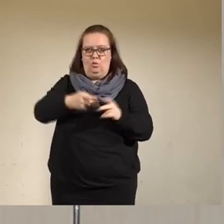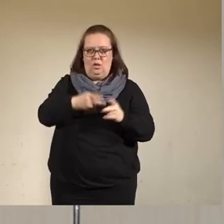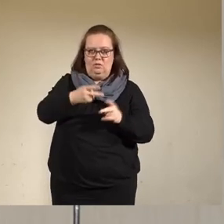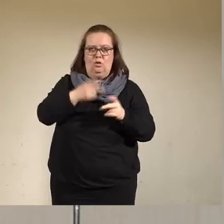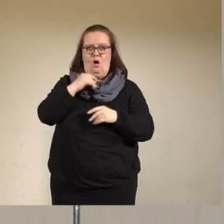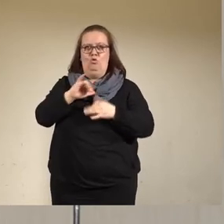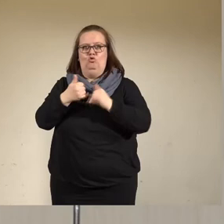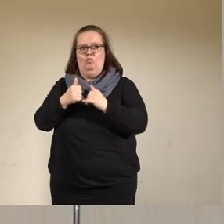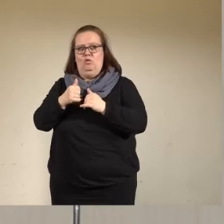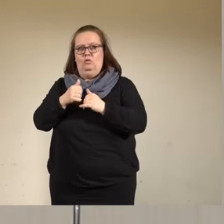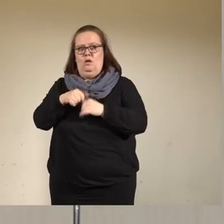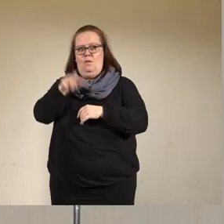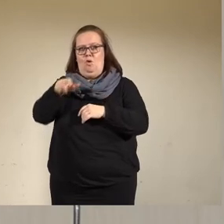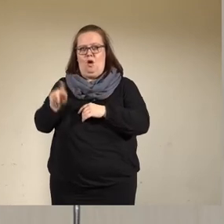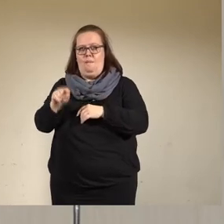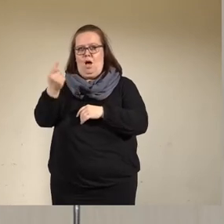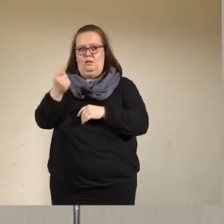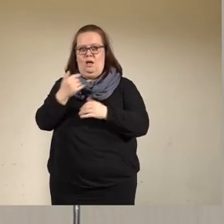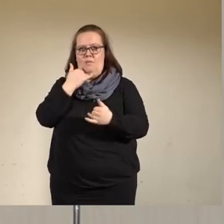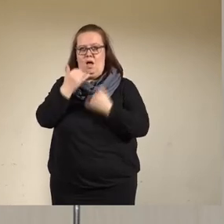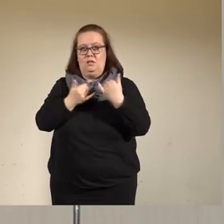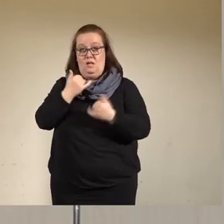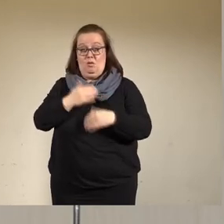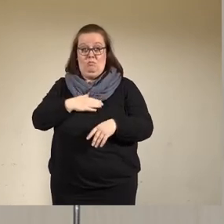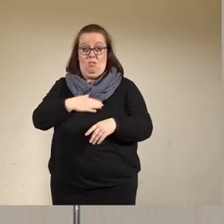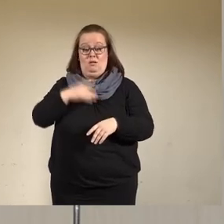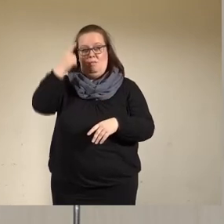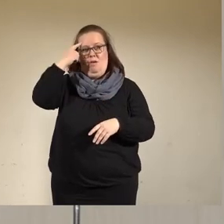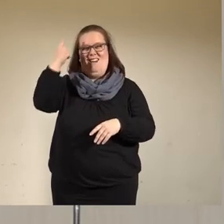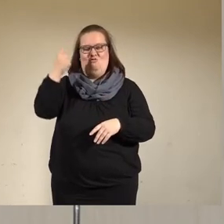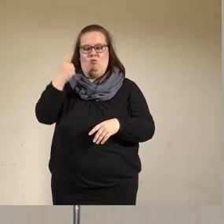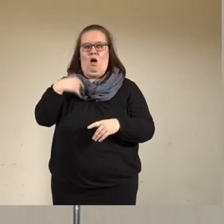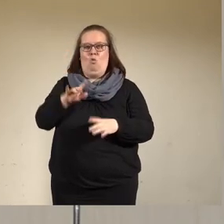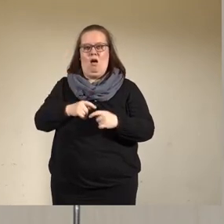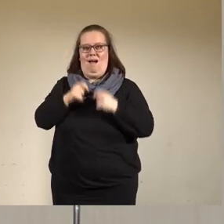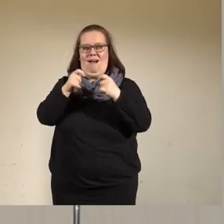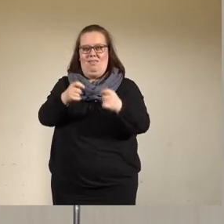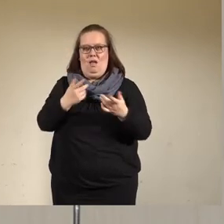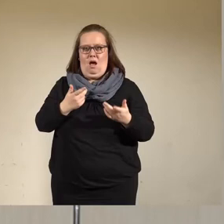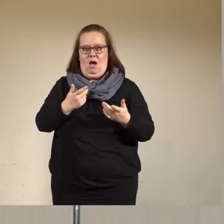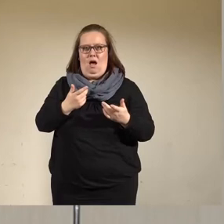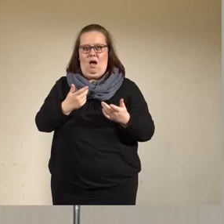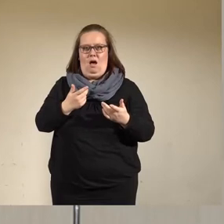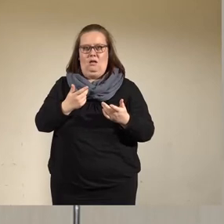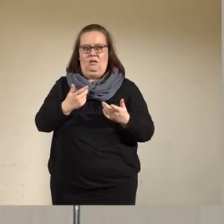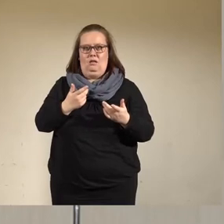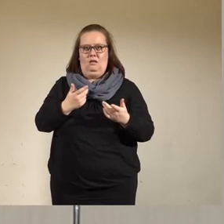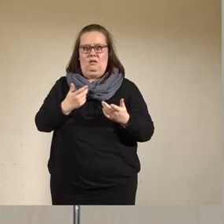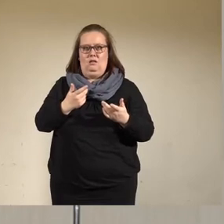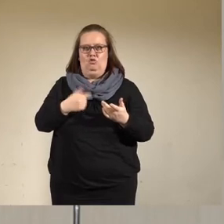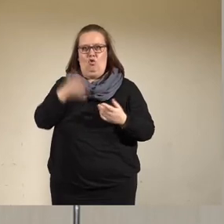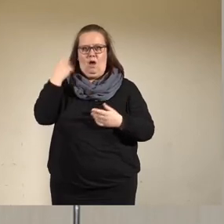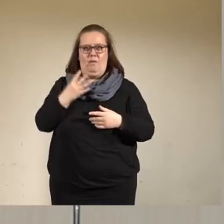als Sportbürgermeister agiert hätte. Denn nach meiner Kenntnis ist ja der Antrag schon